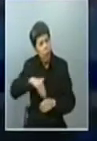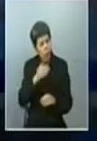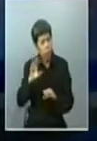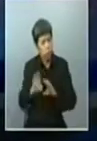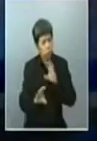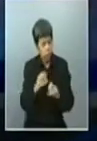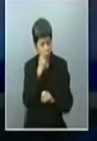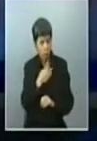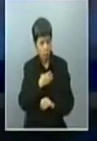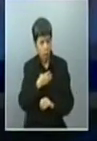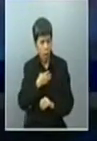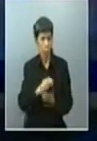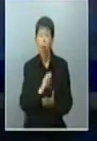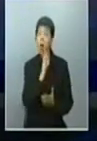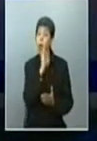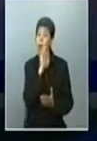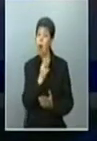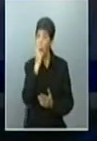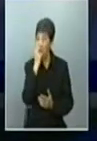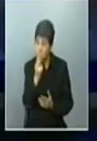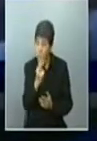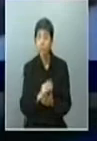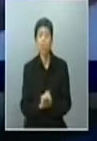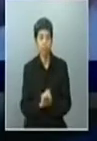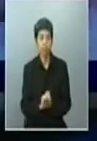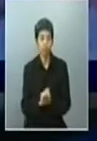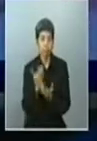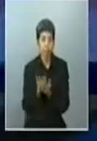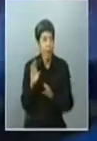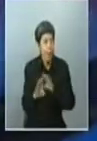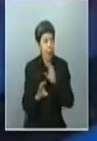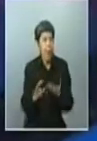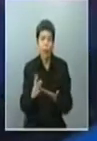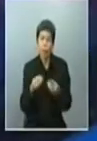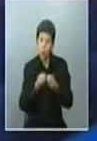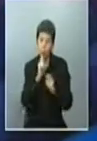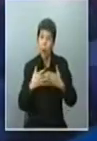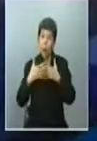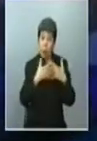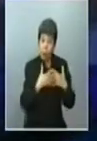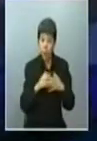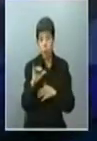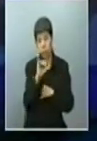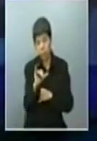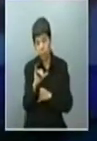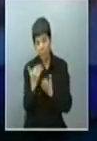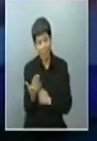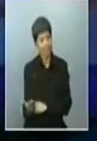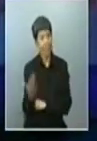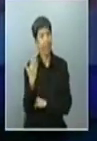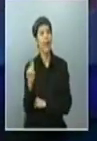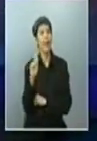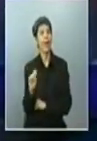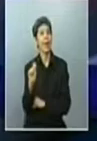ที่สดใสมากยิ่งขึ้นนะคะถ้าหากว่าเรามองกันไปในบรรยากาศการลงทุนทั้งในตลาดหุ้นสหรัฐยุโรปแล้วก็มาเช้าวันนี้ในโซนของ